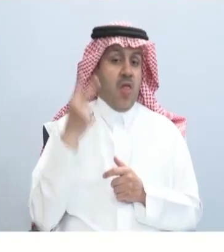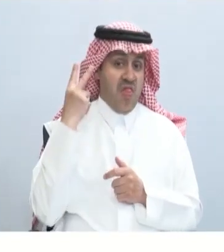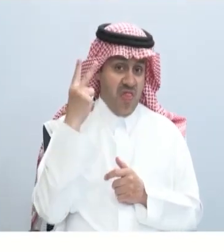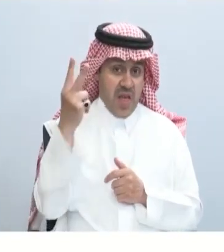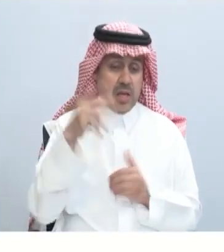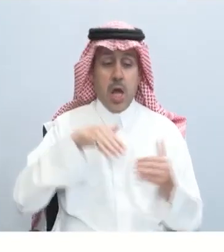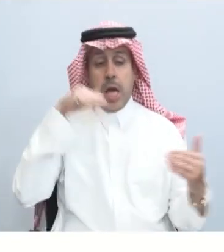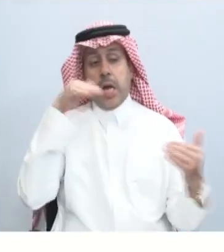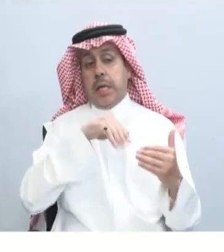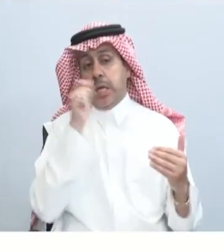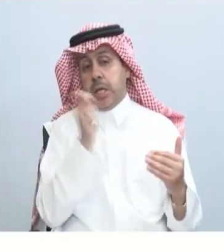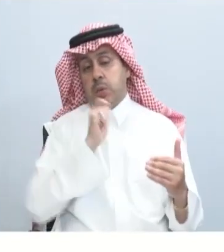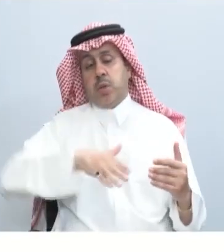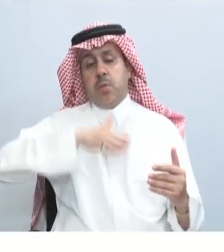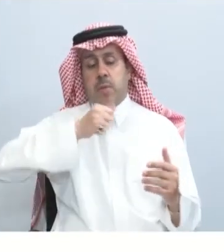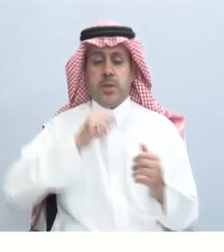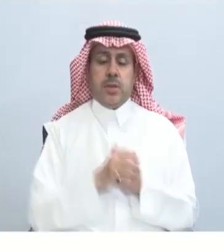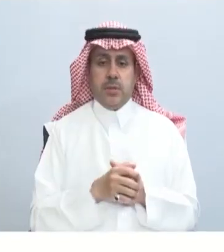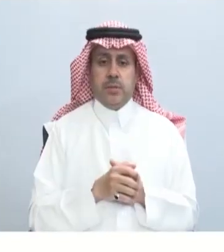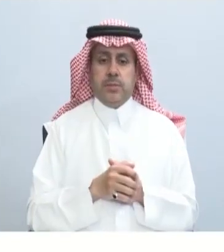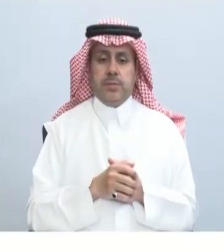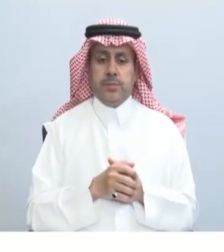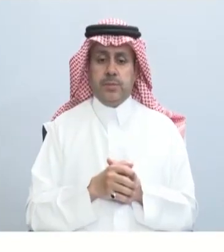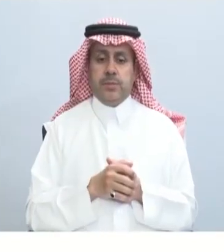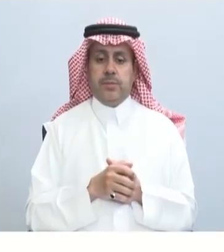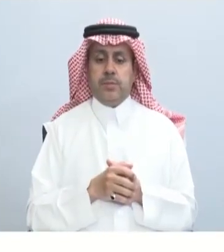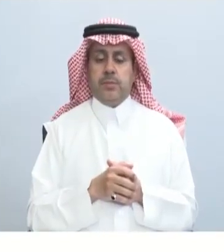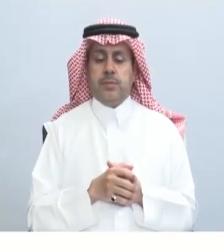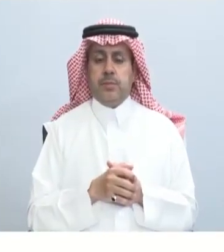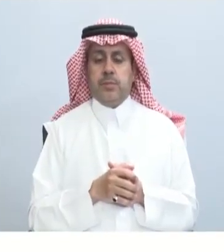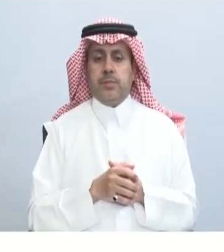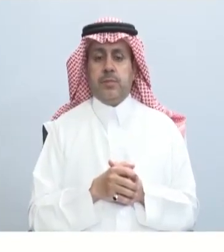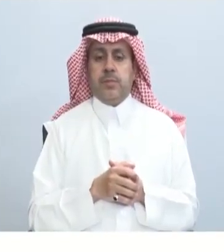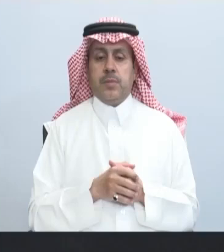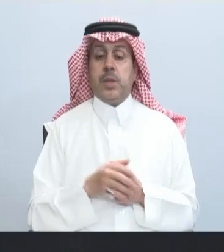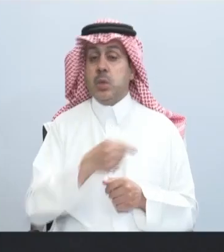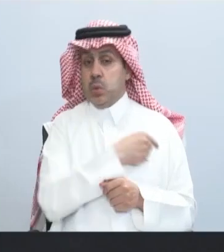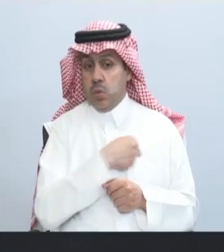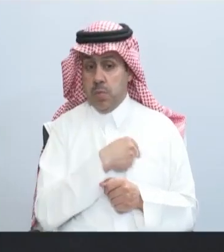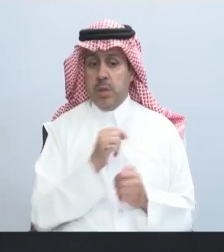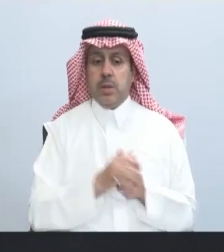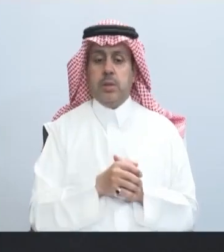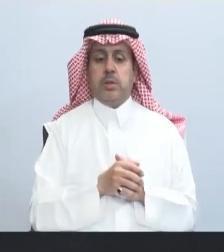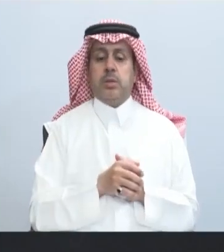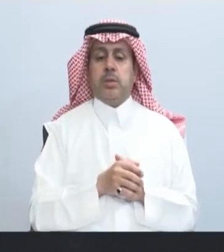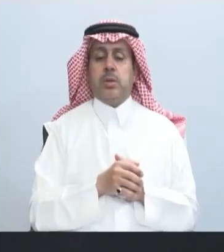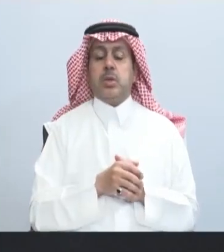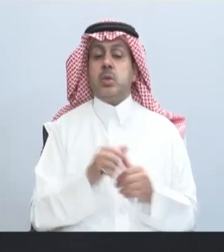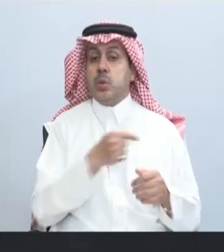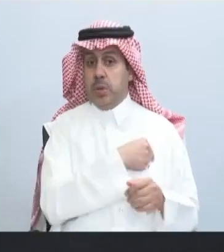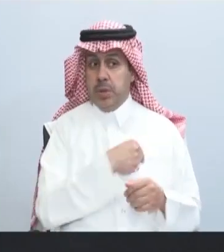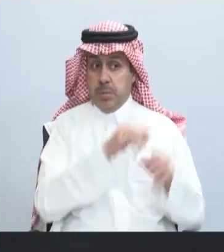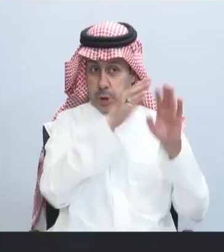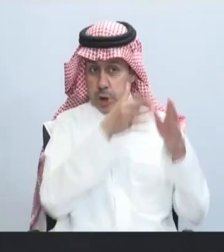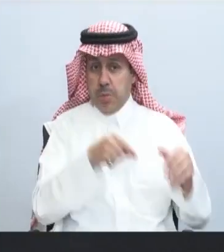ثاني غزوات النبي صلى الله عليه وسلم الذي سميت باسم جبل في المدينه